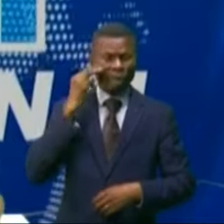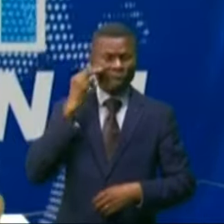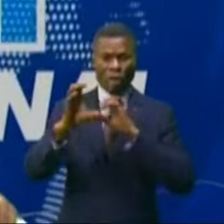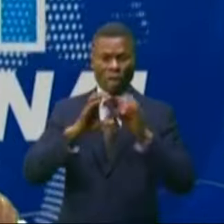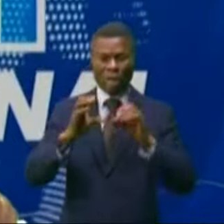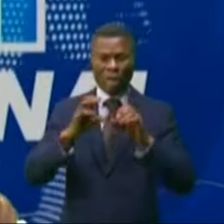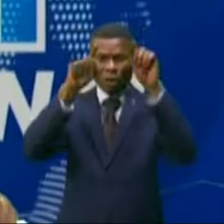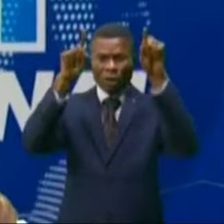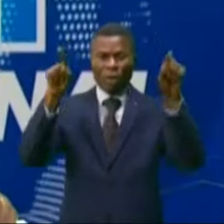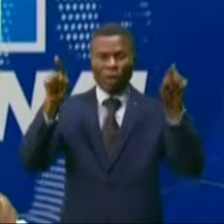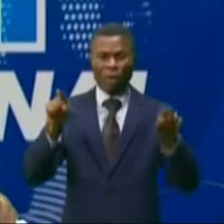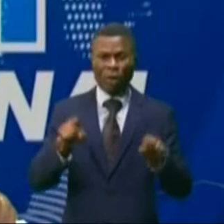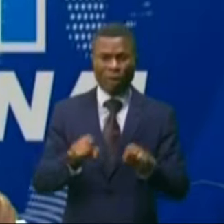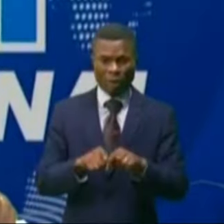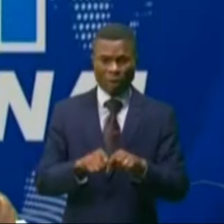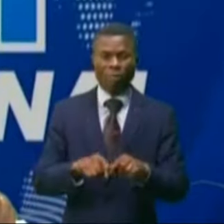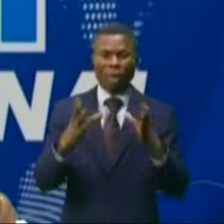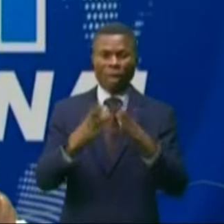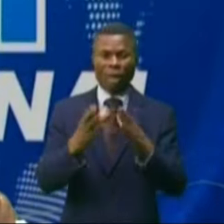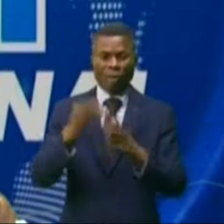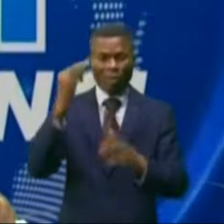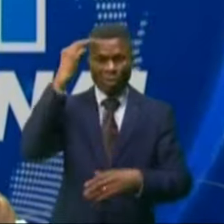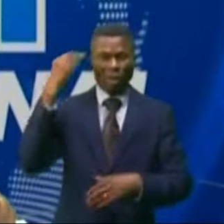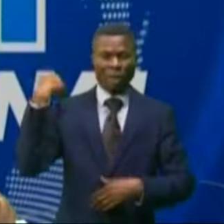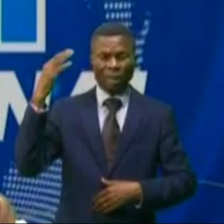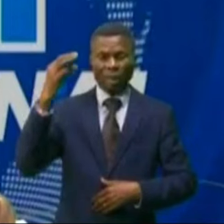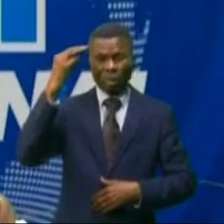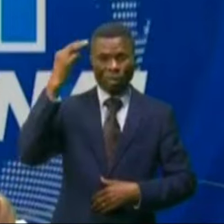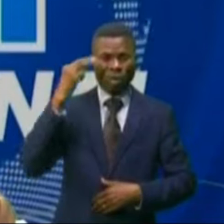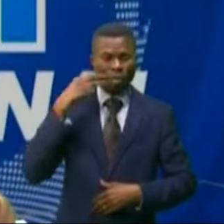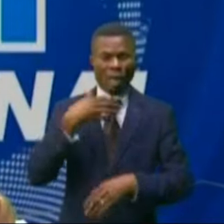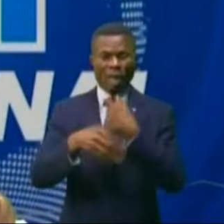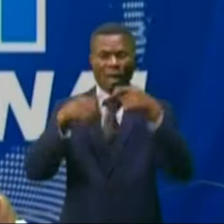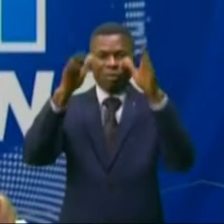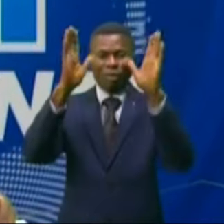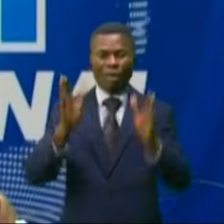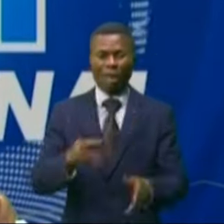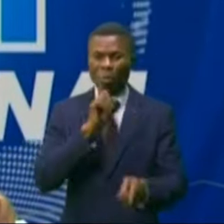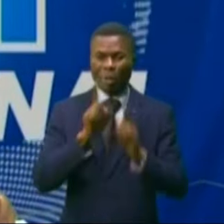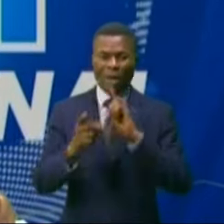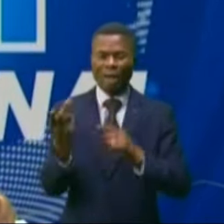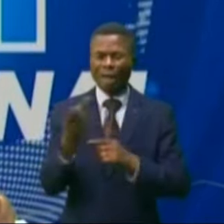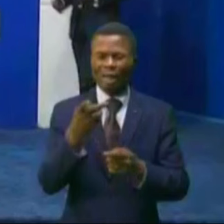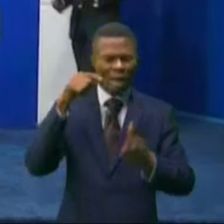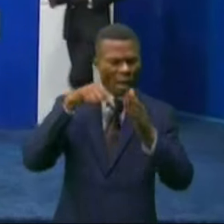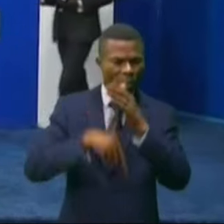et Médias et la ministre d'État, ministre des Affaires étrangères. Suivons un extrait.